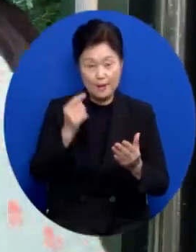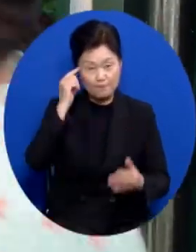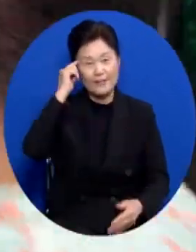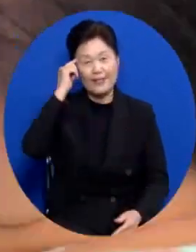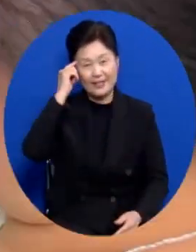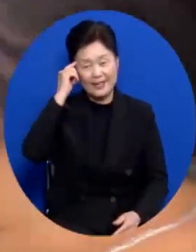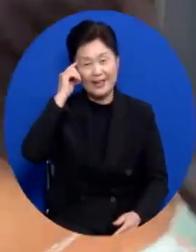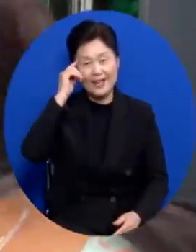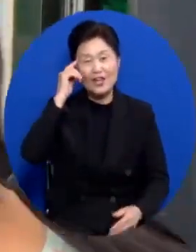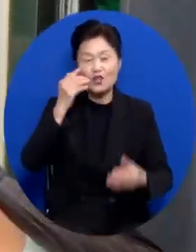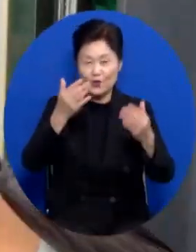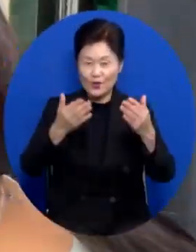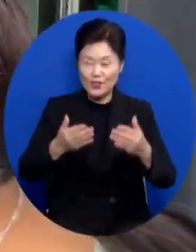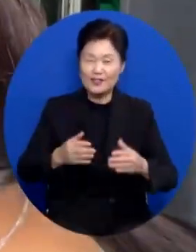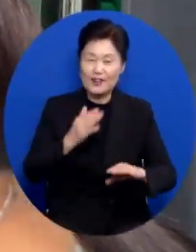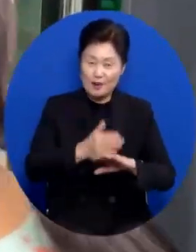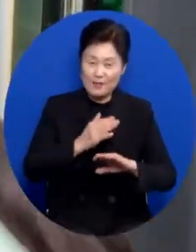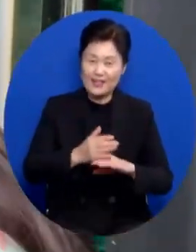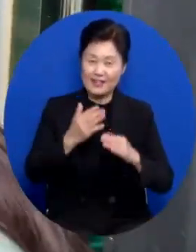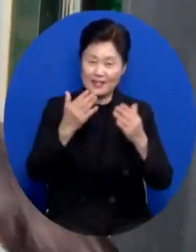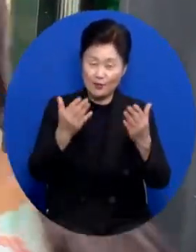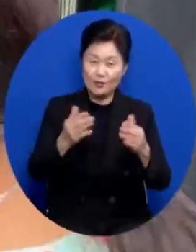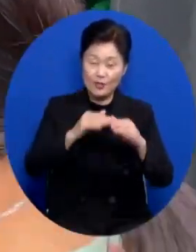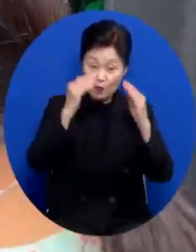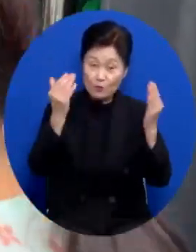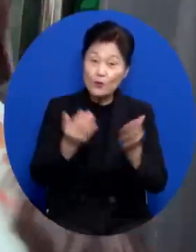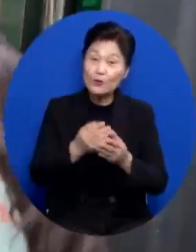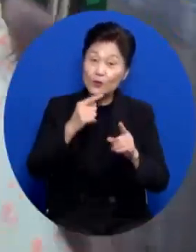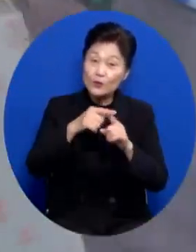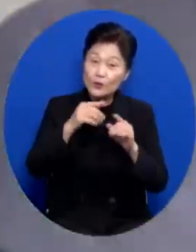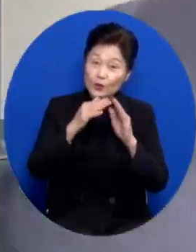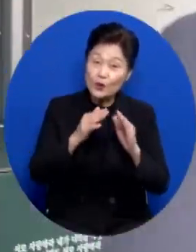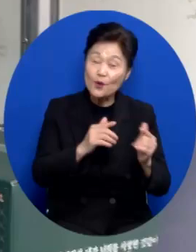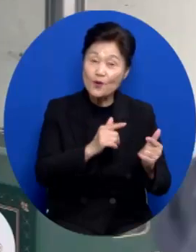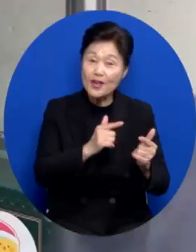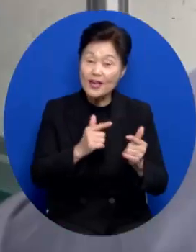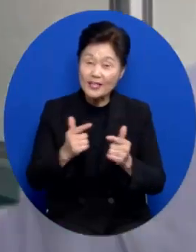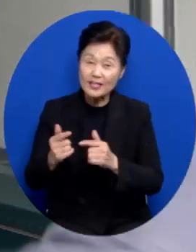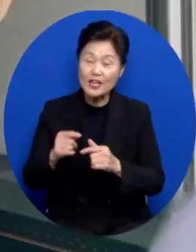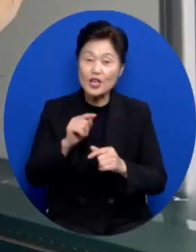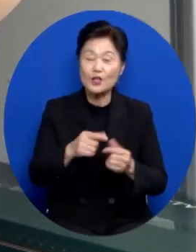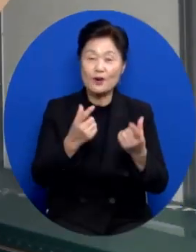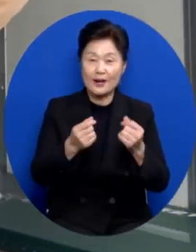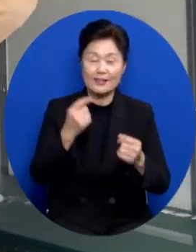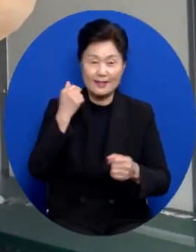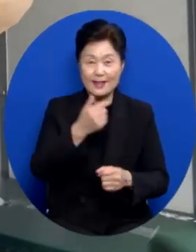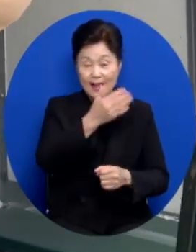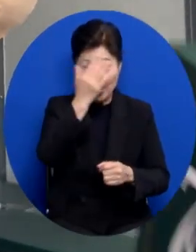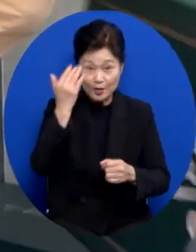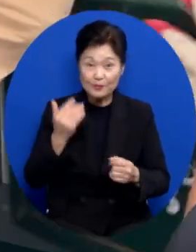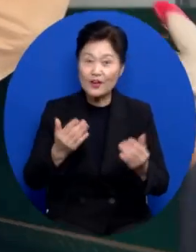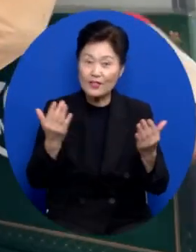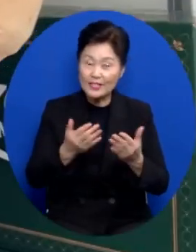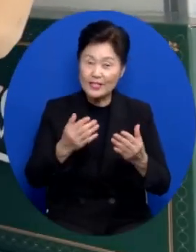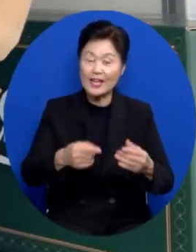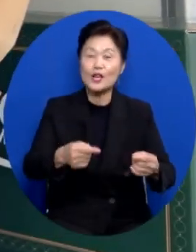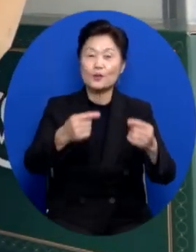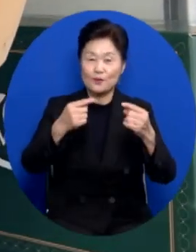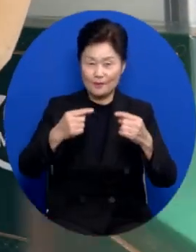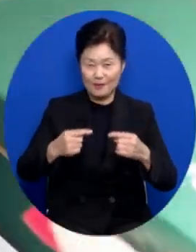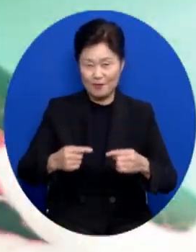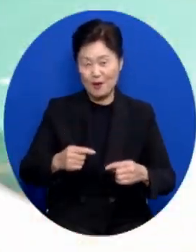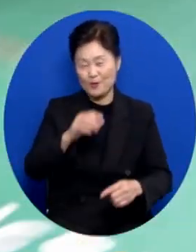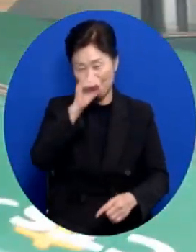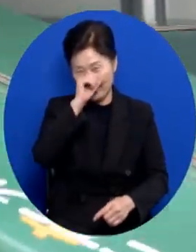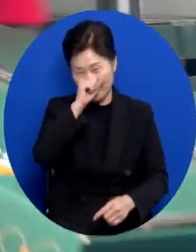깨닫게 해주셔서 참 감사하고 모든 교회들이 이 아름다운 사역에 동참해 주셨으면